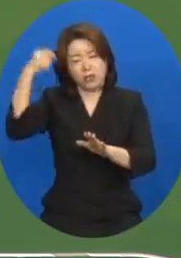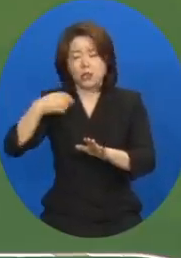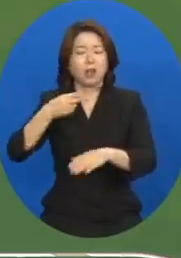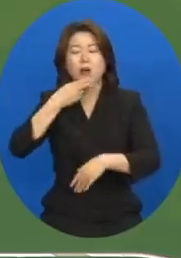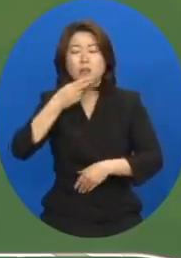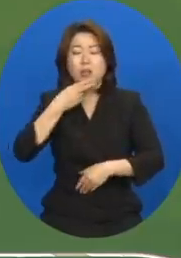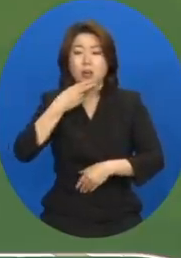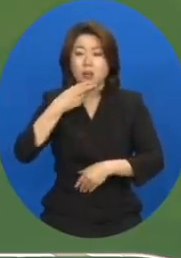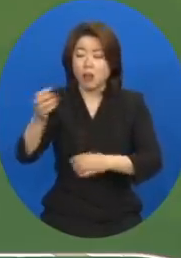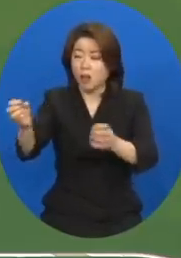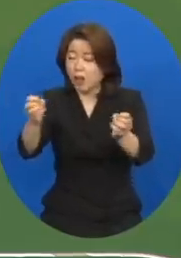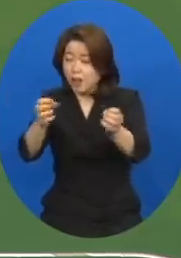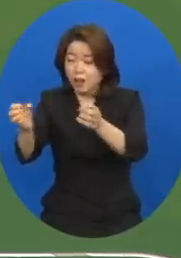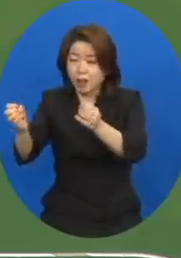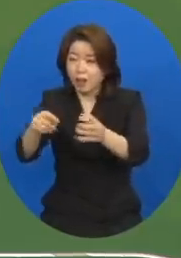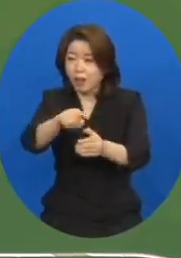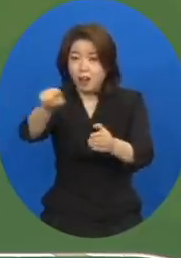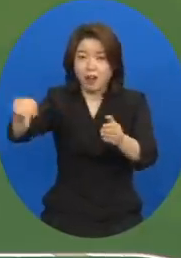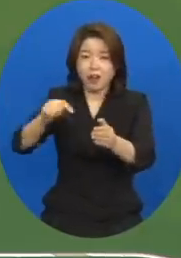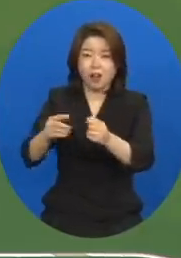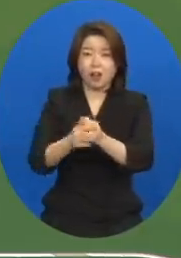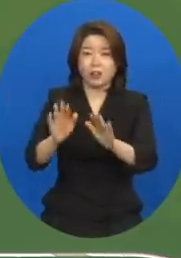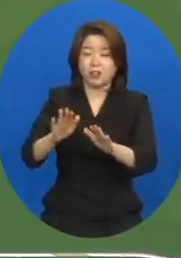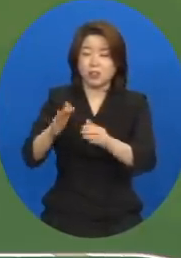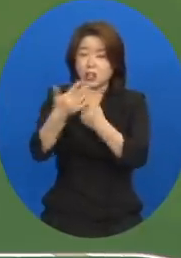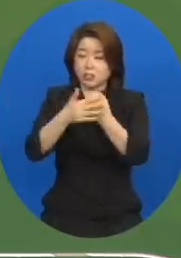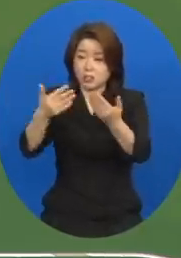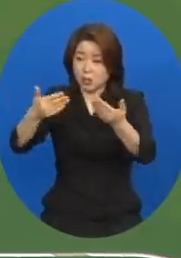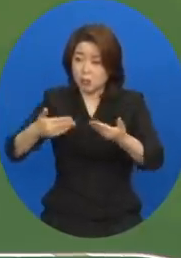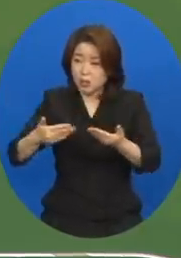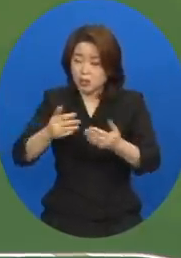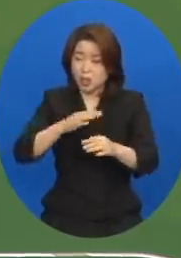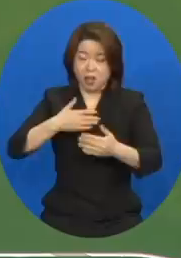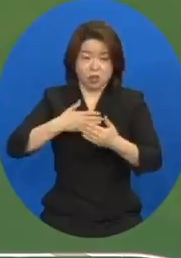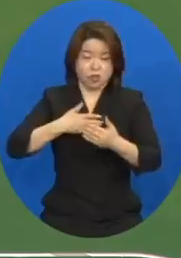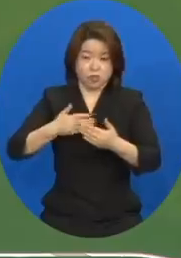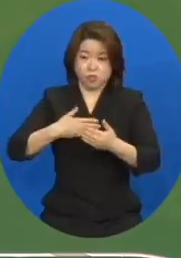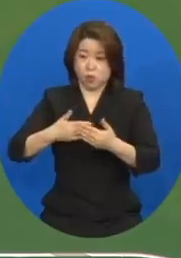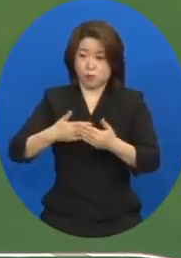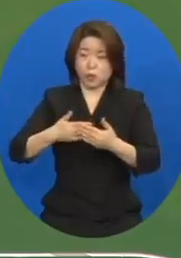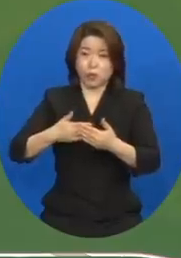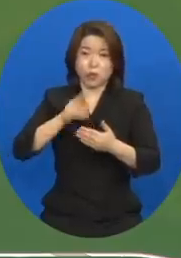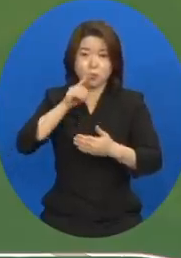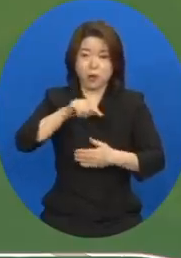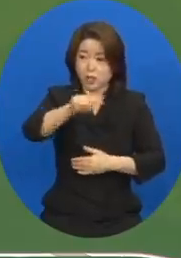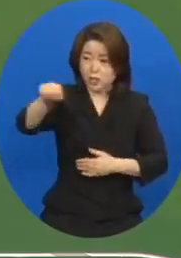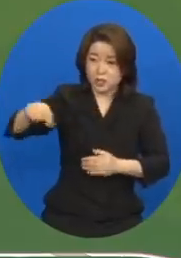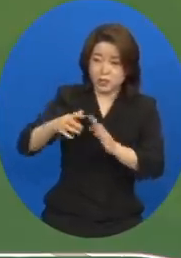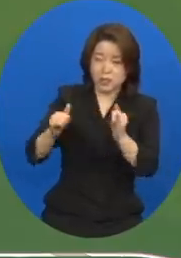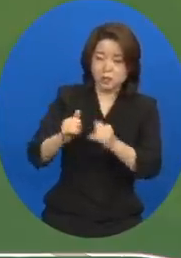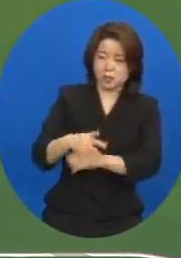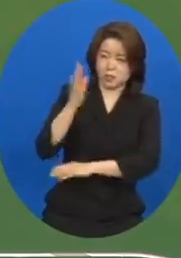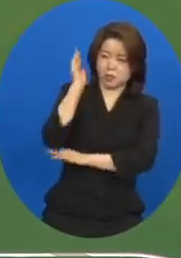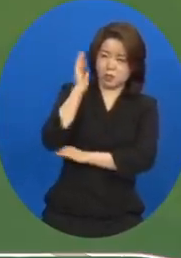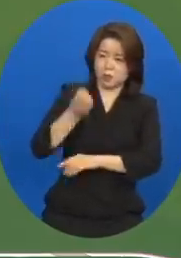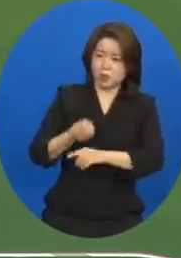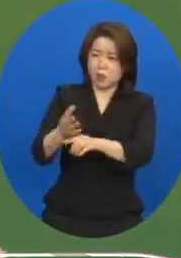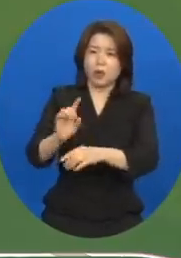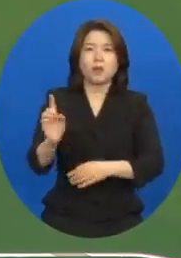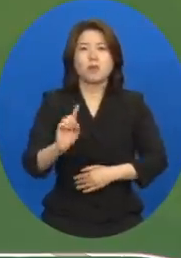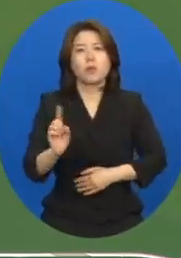느껴지지 않는다고 그러고, 이제는 은혜 받는 게 무섭다고 하는 사람들에게 무슨 설교를 할 거냐